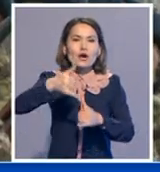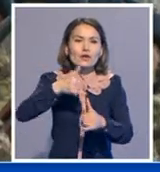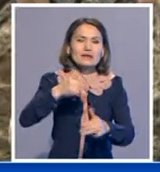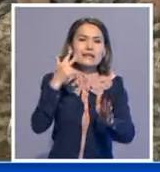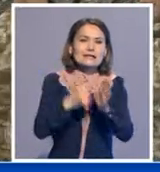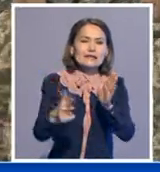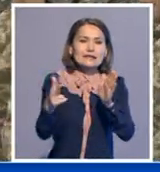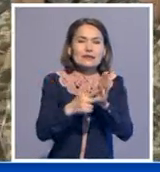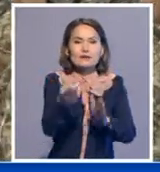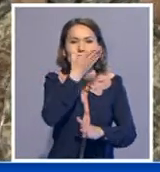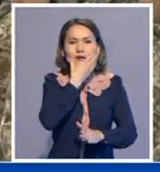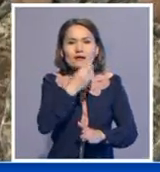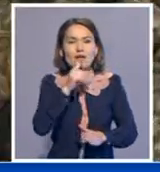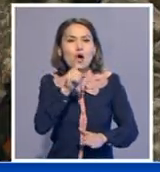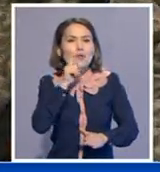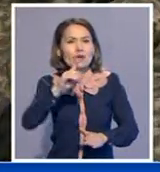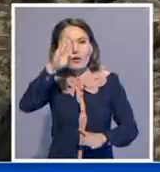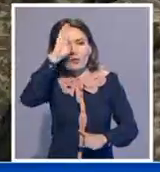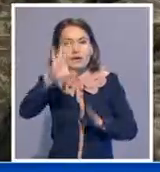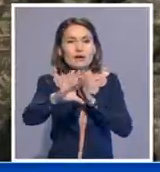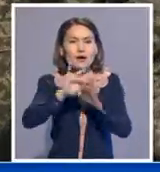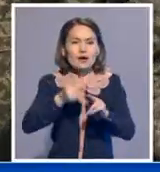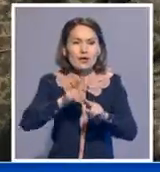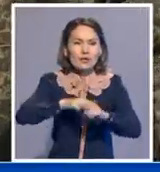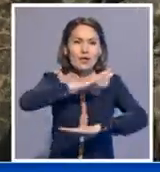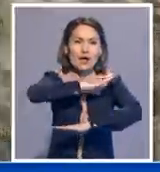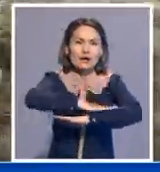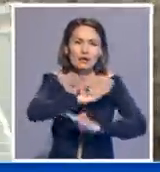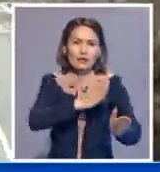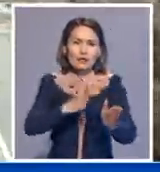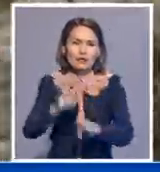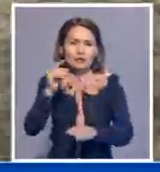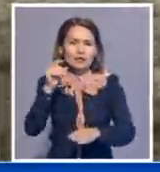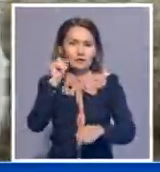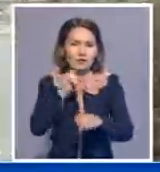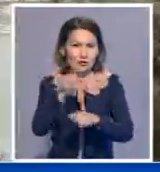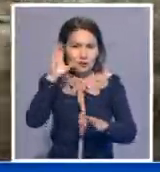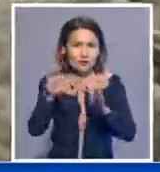жігіт іріктелді. Ұстаздар шынықтырған курсанттар әр қимылды қалтқысыз орындайды.